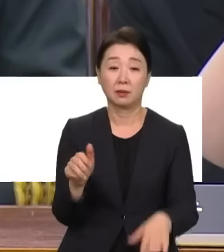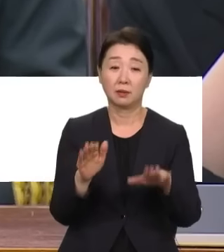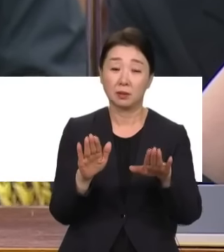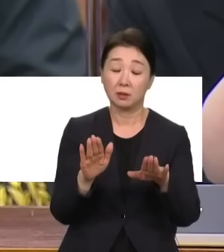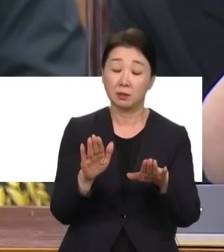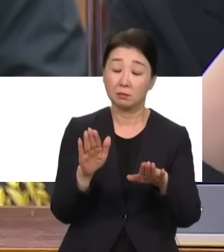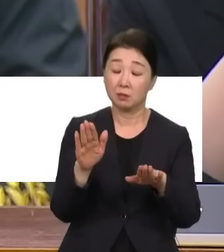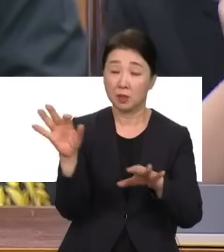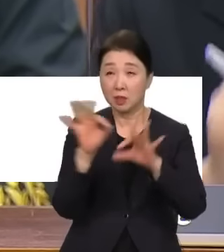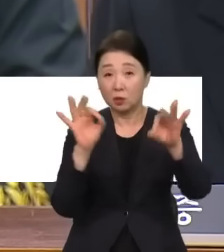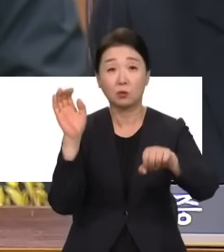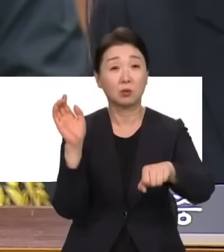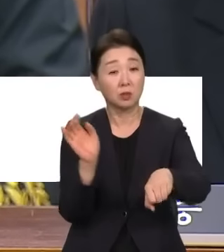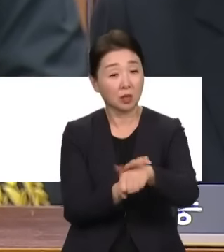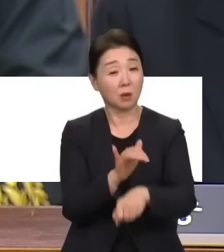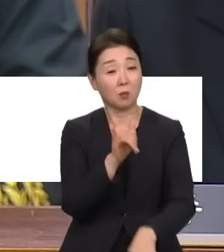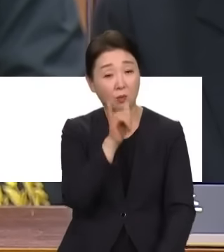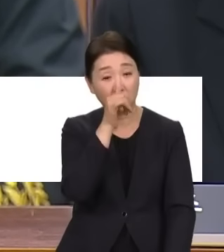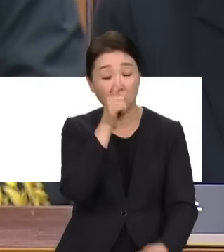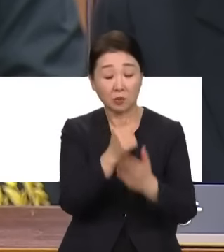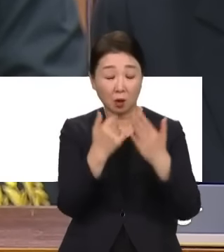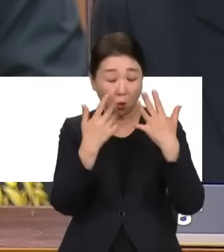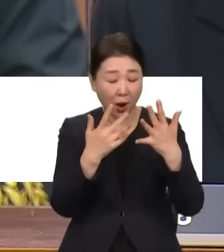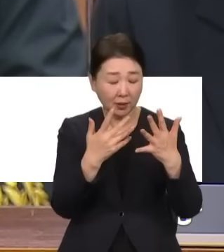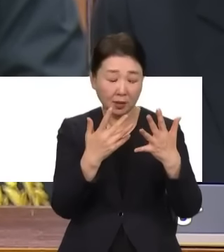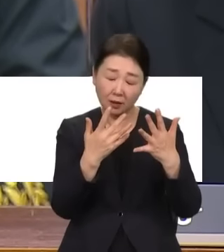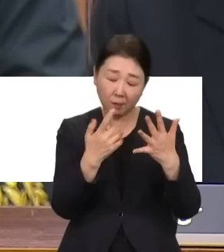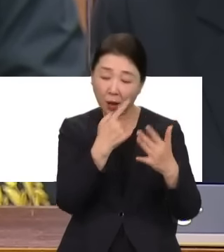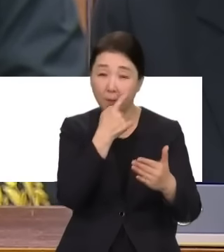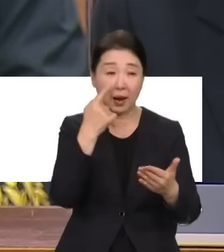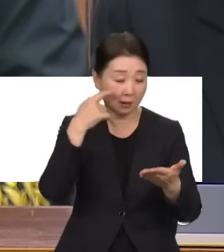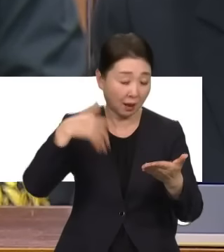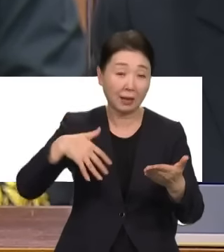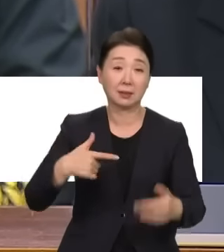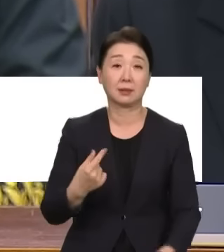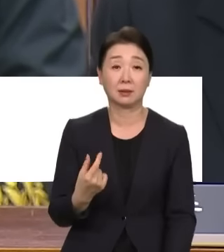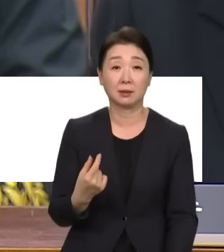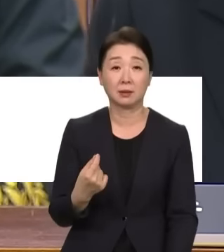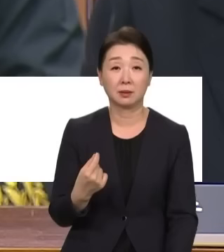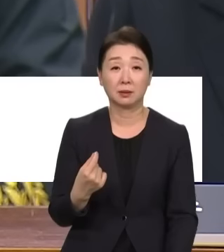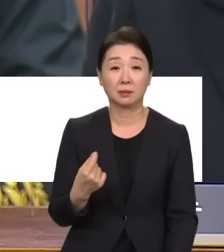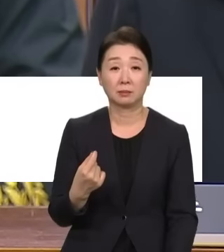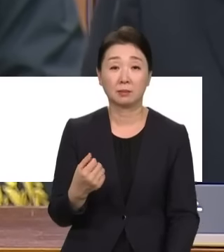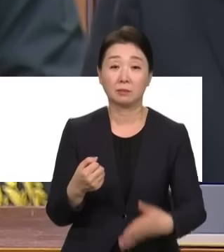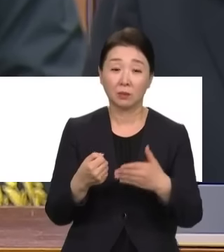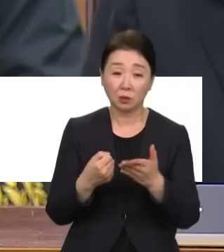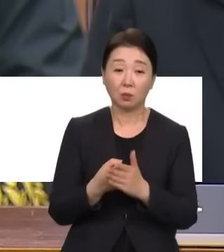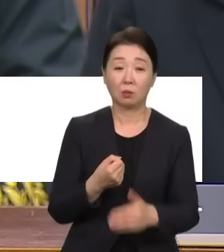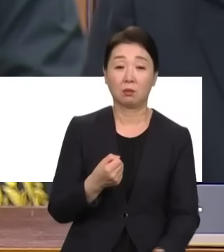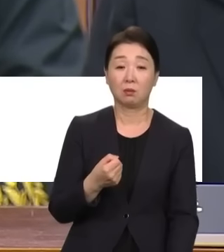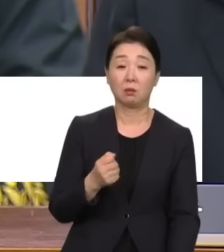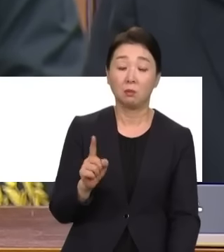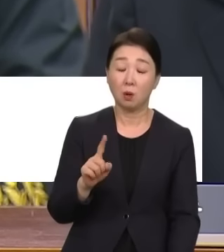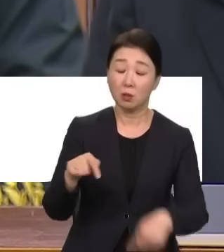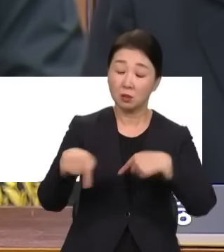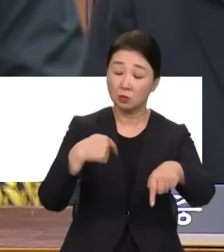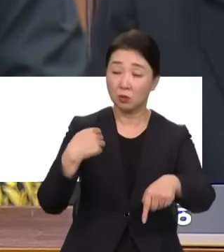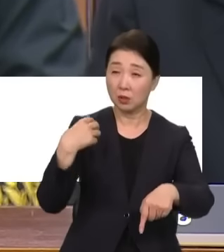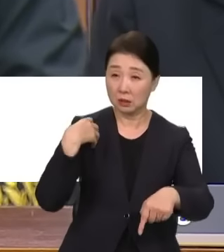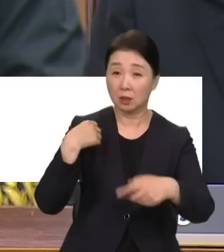대한 혐의를 명확하게 규명 못했다. 그리고 단순한 지휘 책임 때문에